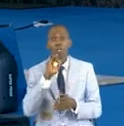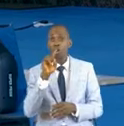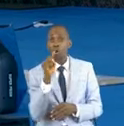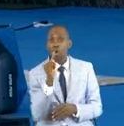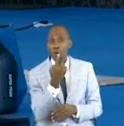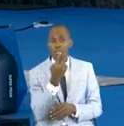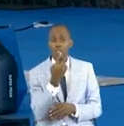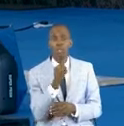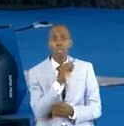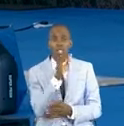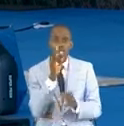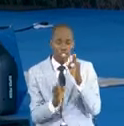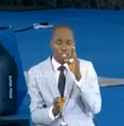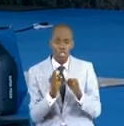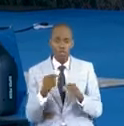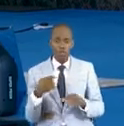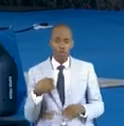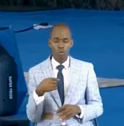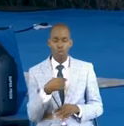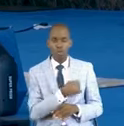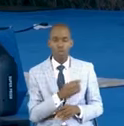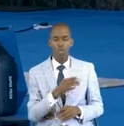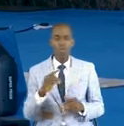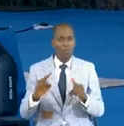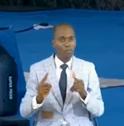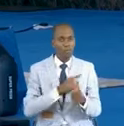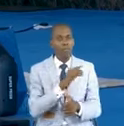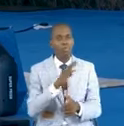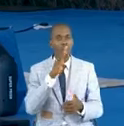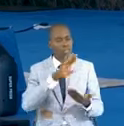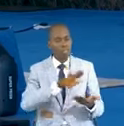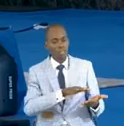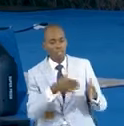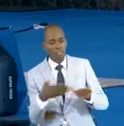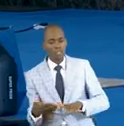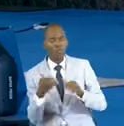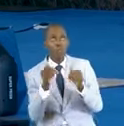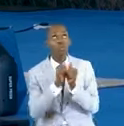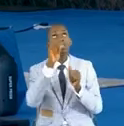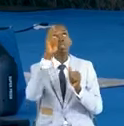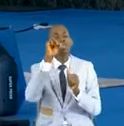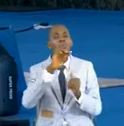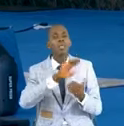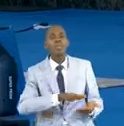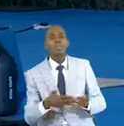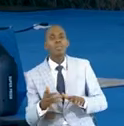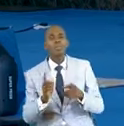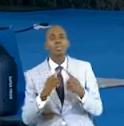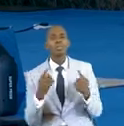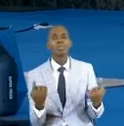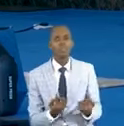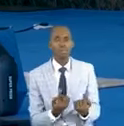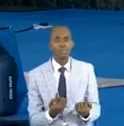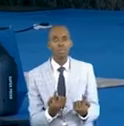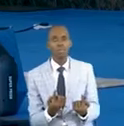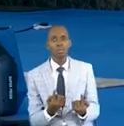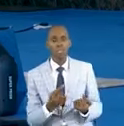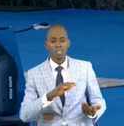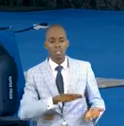Ọ bụ naanị mgbe anyị soro Kraịst nwụkọ ọnwụ, nwụọ n'ebe mmehie nọ, nwụọ n'ebe onwe